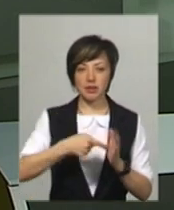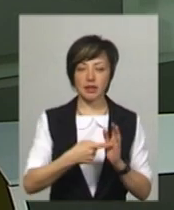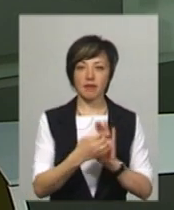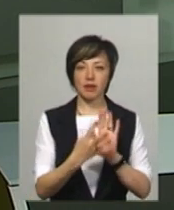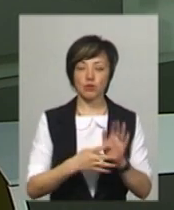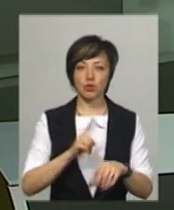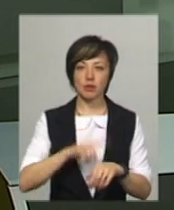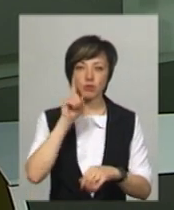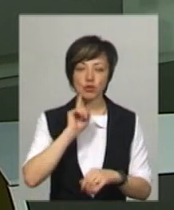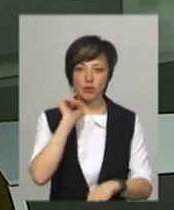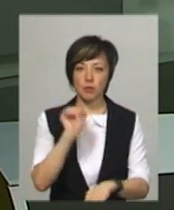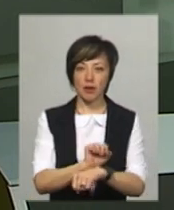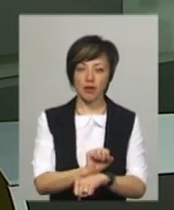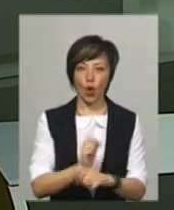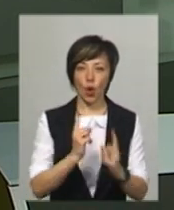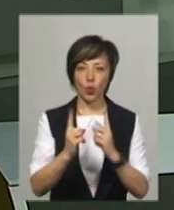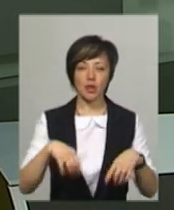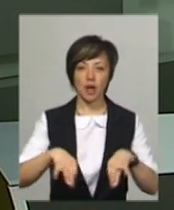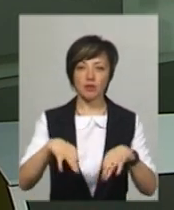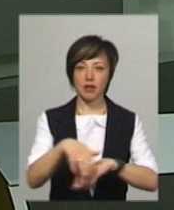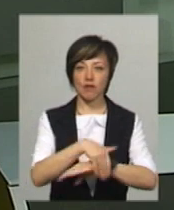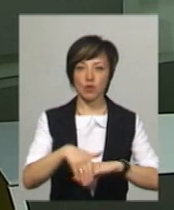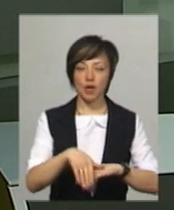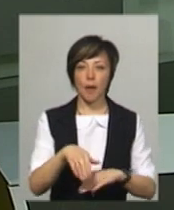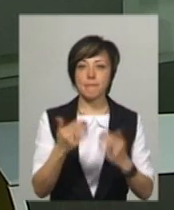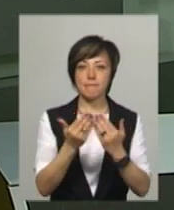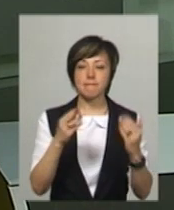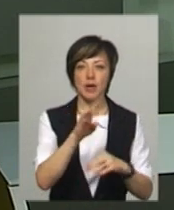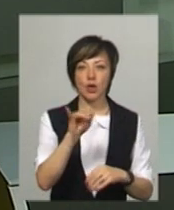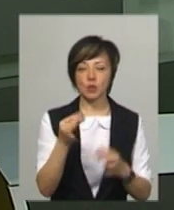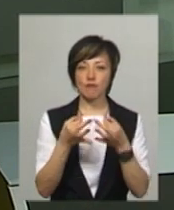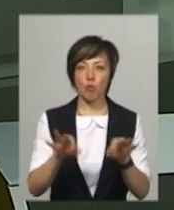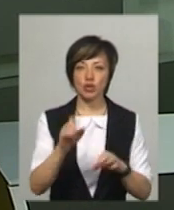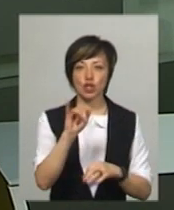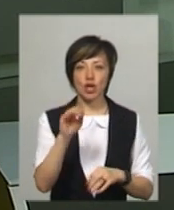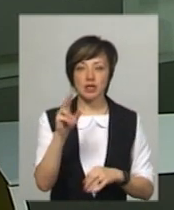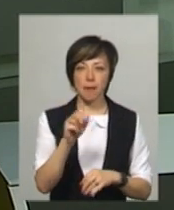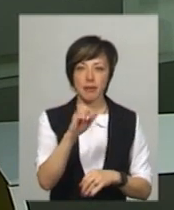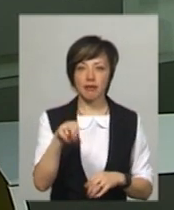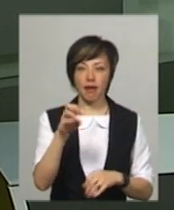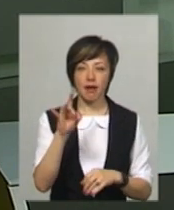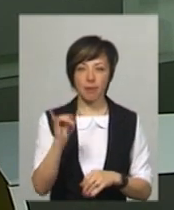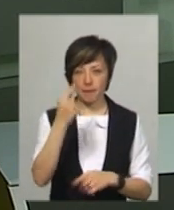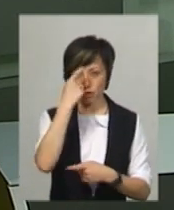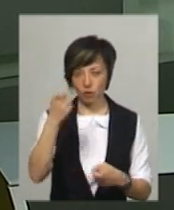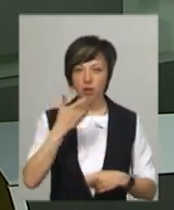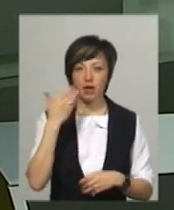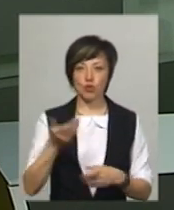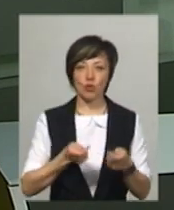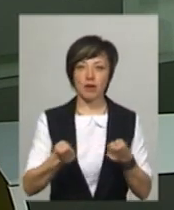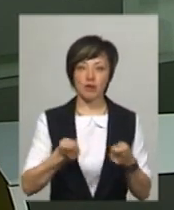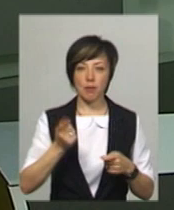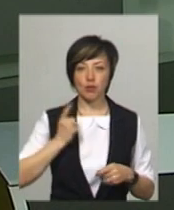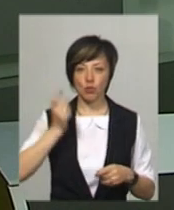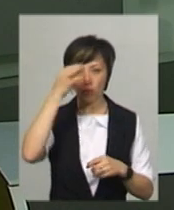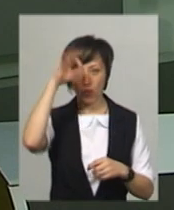19-ї години тимчасово перекривають рух транспорту на вулицях Проспект Миру, Свободи, Зарічанська і Бандери. Про це повідомив речник управління